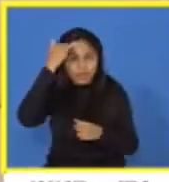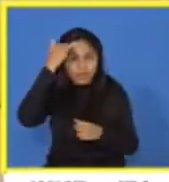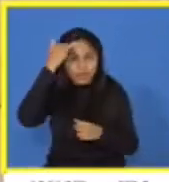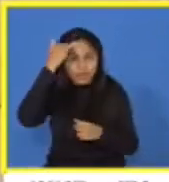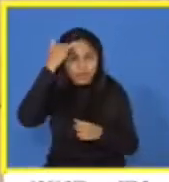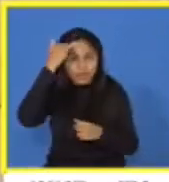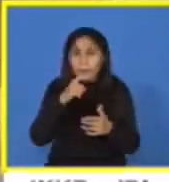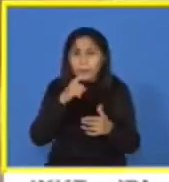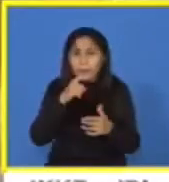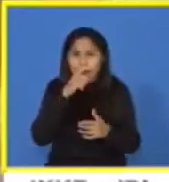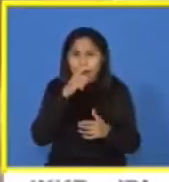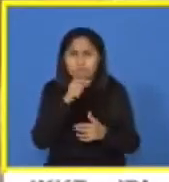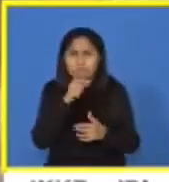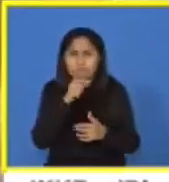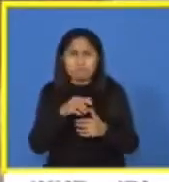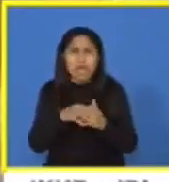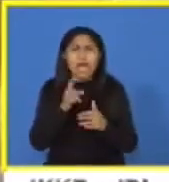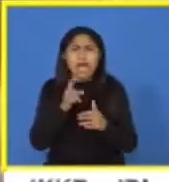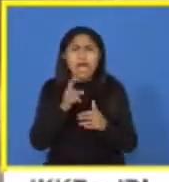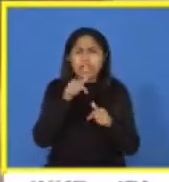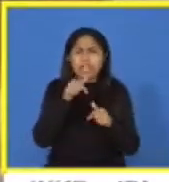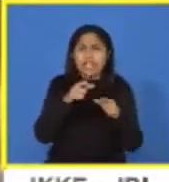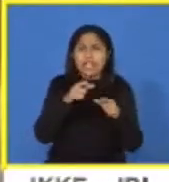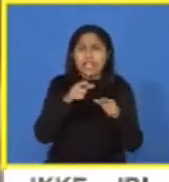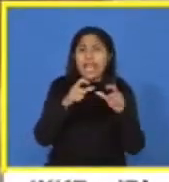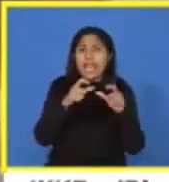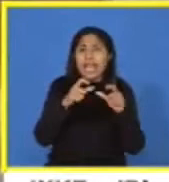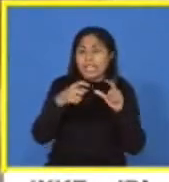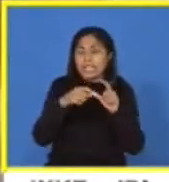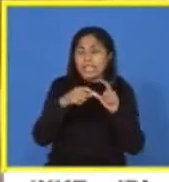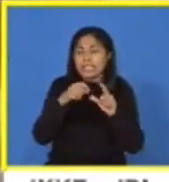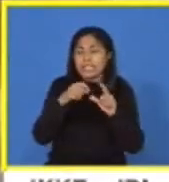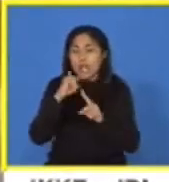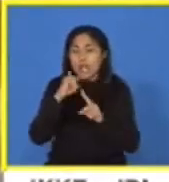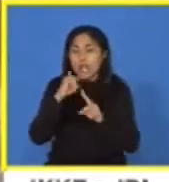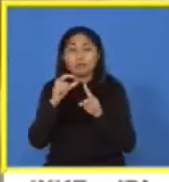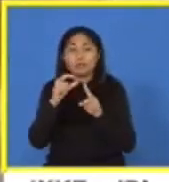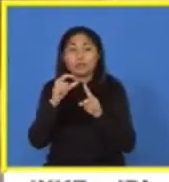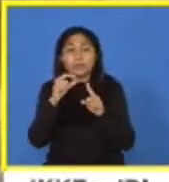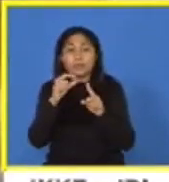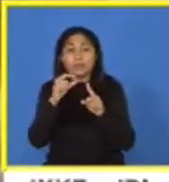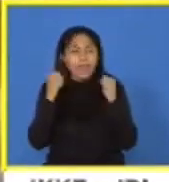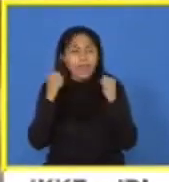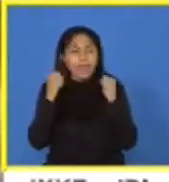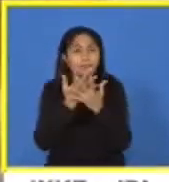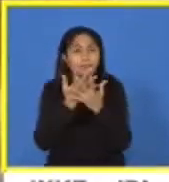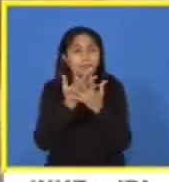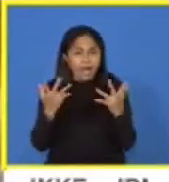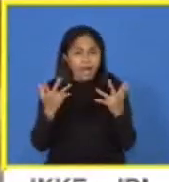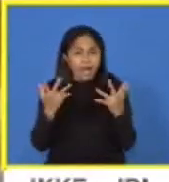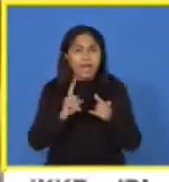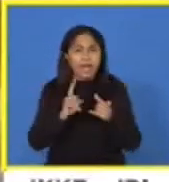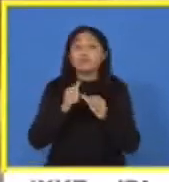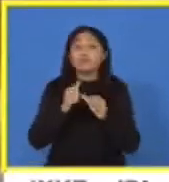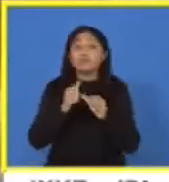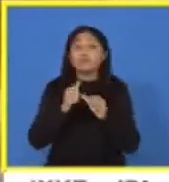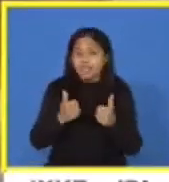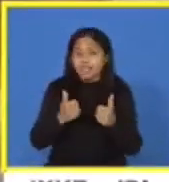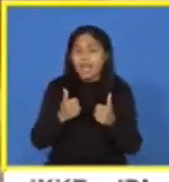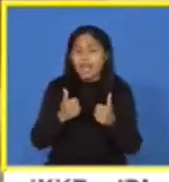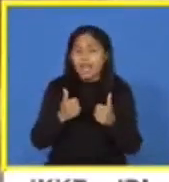Pak Filmon, ini dari seksi promosi kesehatan masyarakat. Tapi kalau bisa diinformasikan kepada kita kaitan